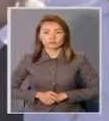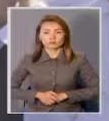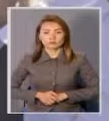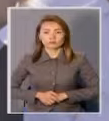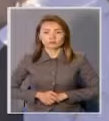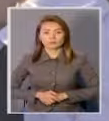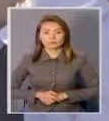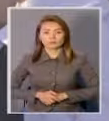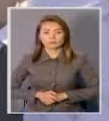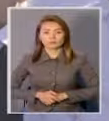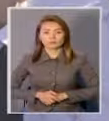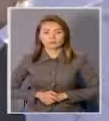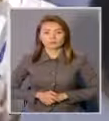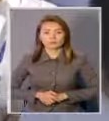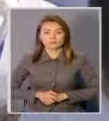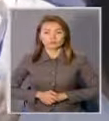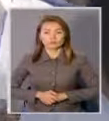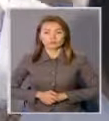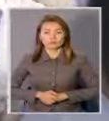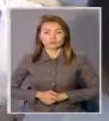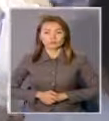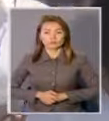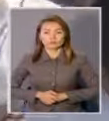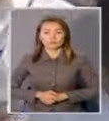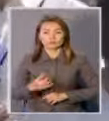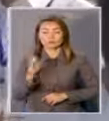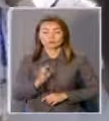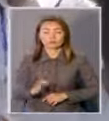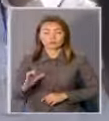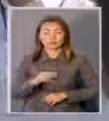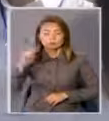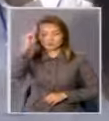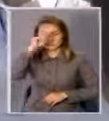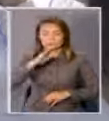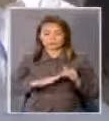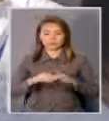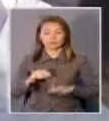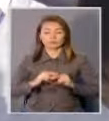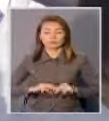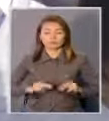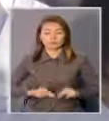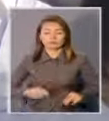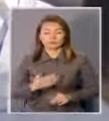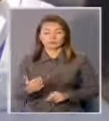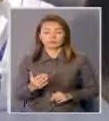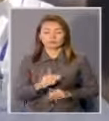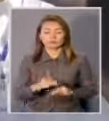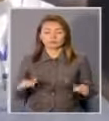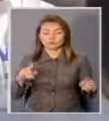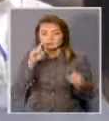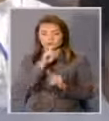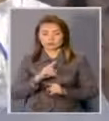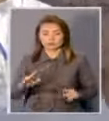сабақты кілемдестік аламыз. 1-ші қыркүйек білім ғылым саласындағы ұстаздар мен шәкірттер үшін ерекше